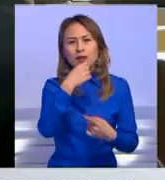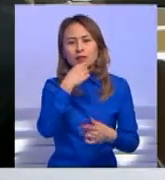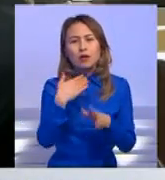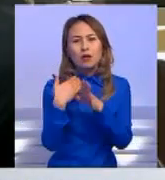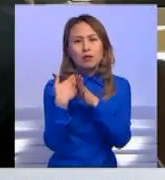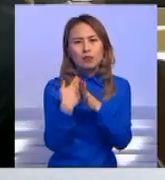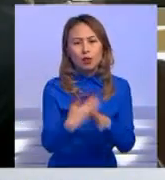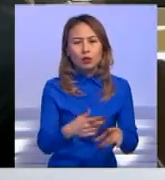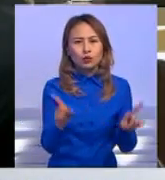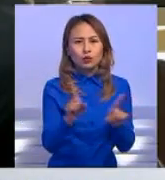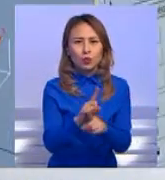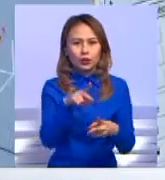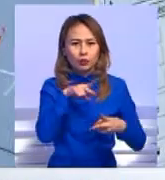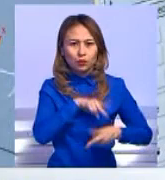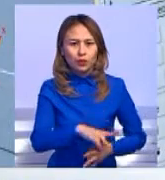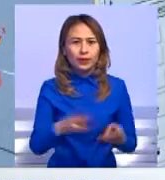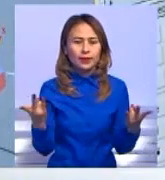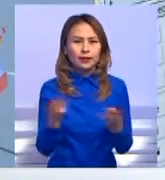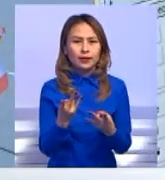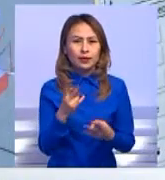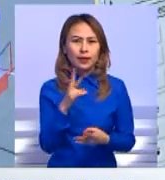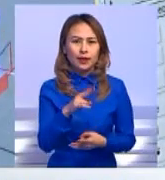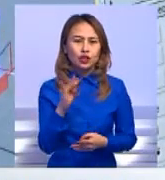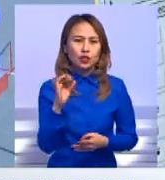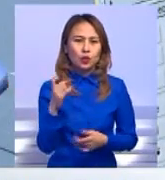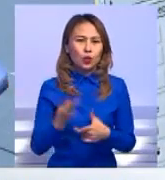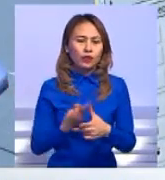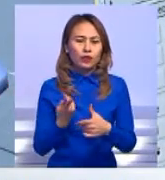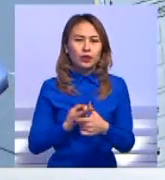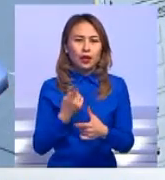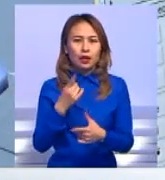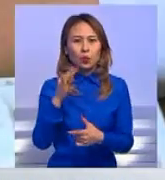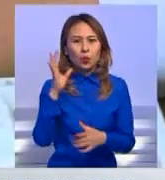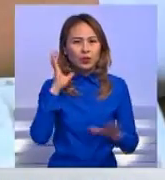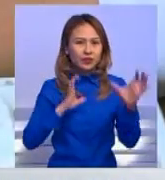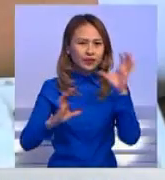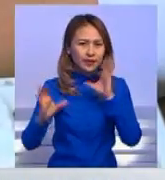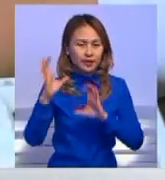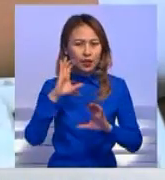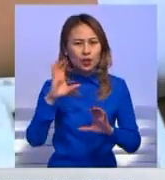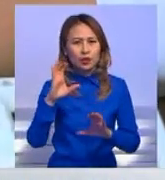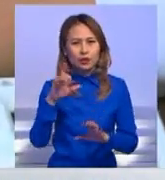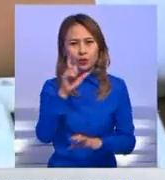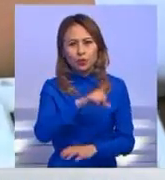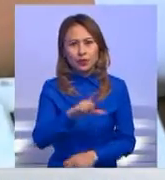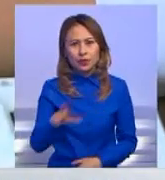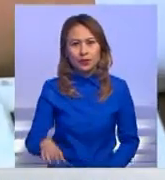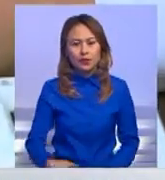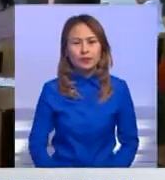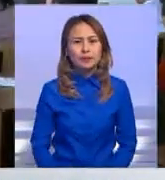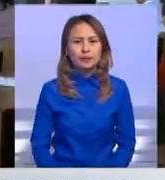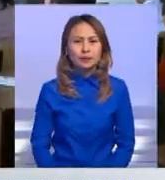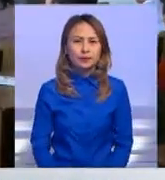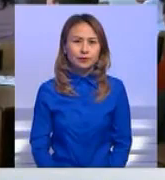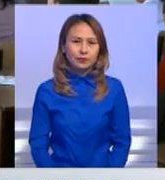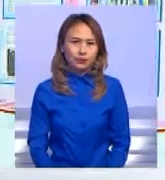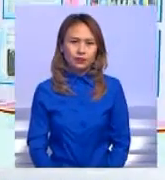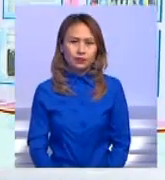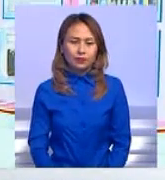жолында аянбай еңбек етуіміз керек дейді Ілияшан Сүгіров атындағы Жетісу мемлекеттік университетінің студенттері.